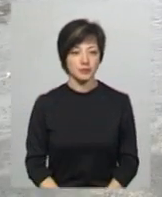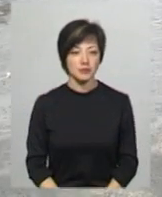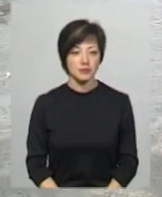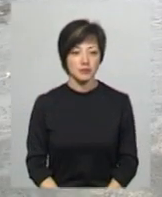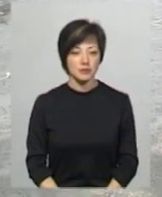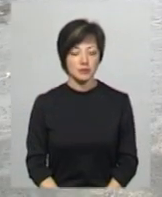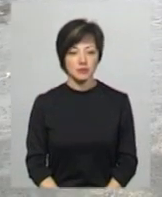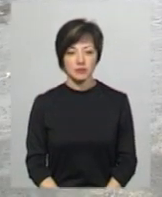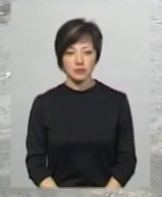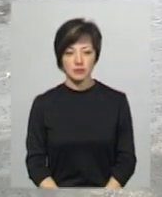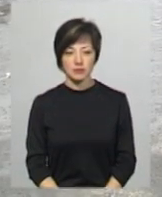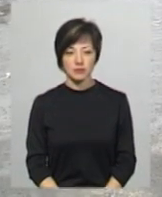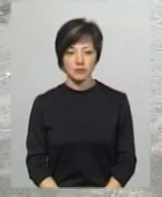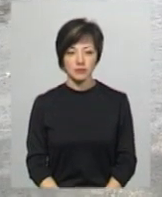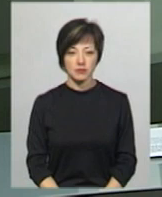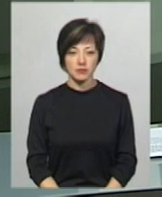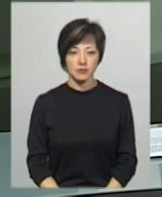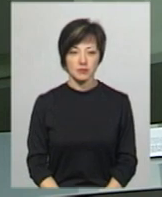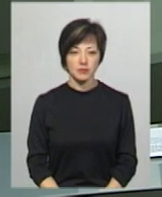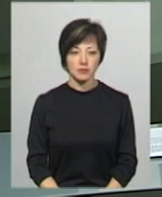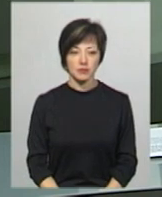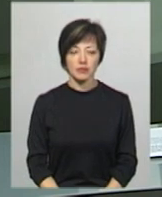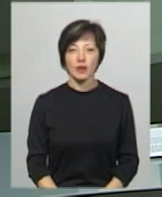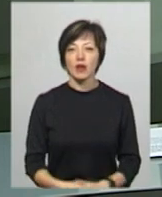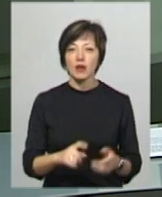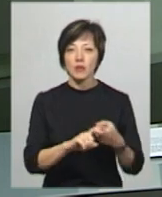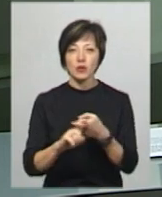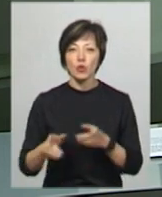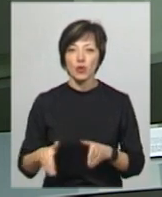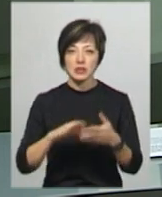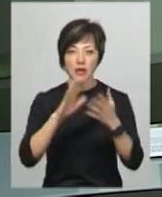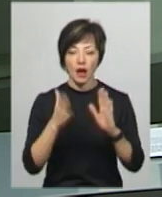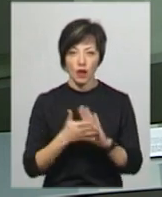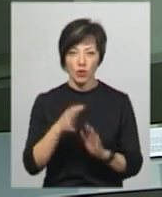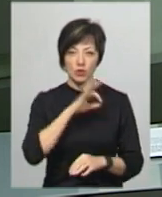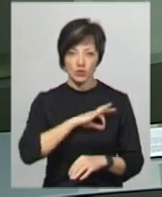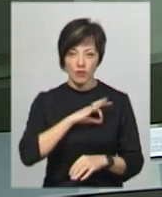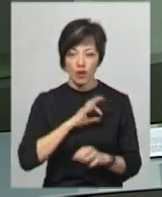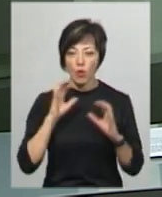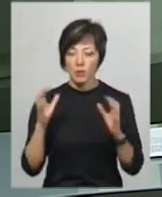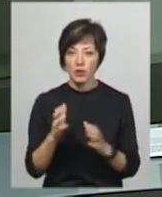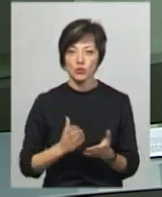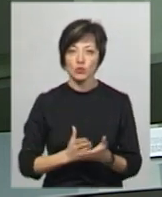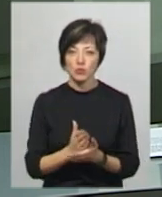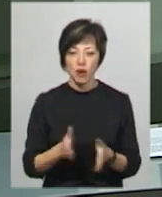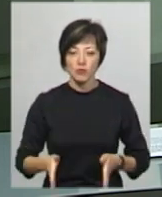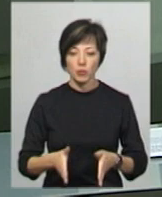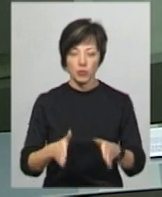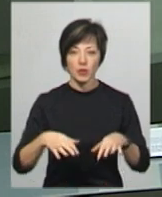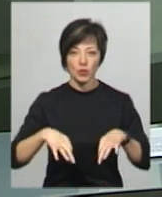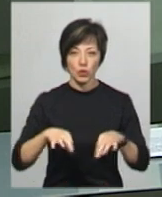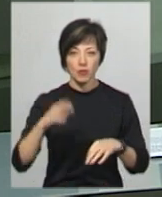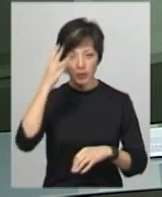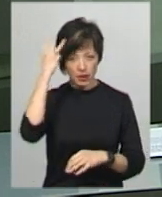Олександр Горішевський, новини Поділля Центр. Стосовно доріг загального користування, якими опікується служба автомобільних доріг в